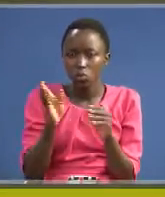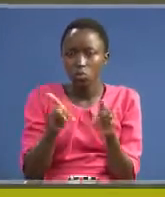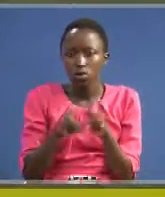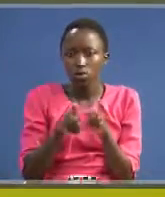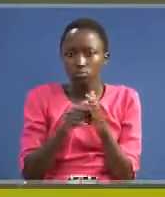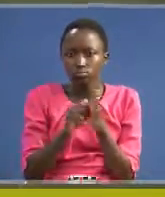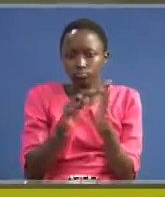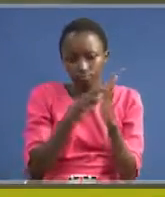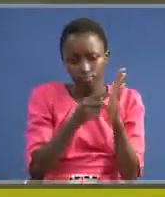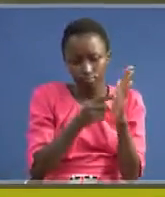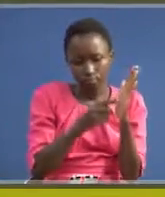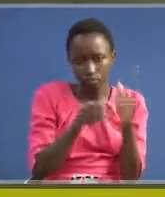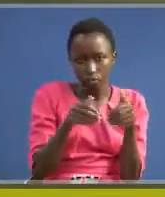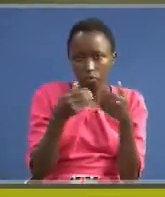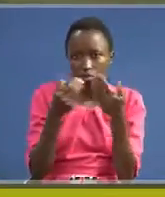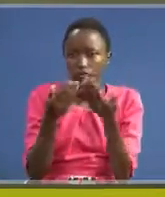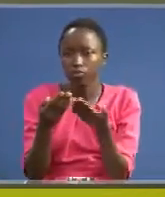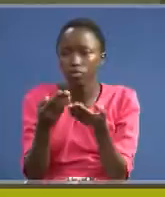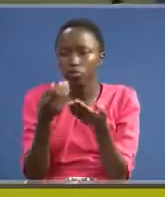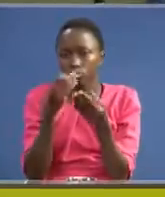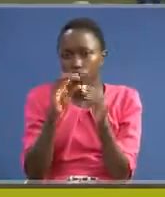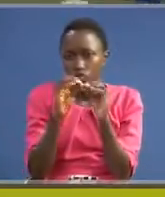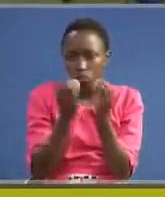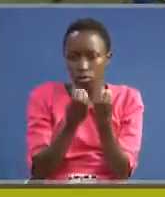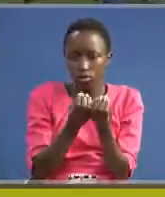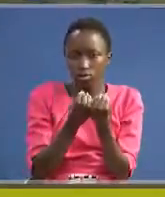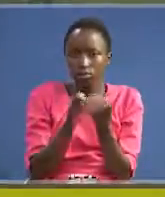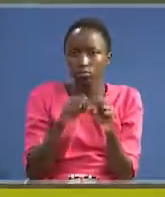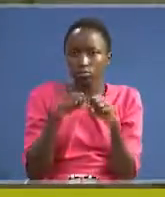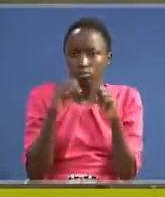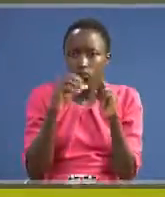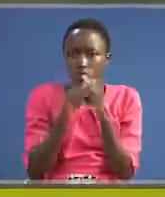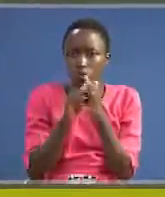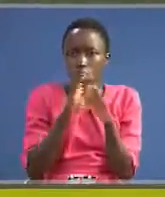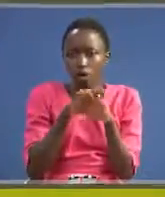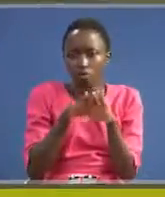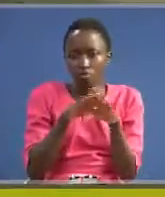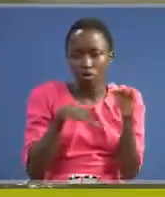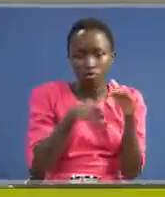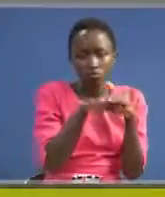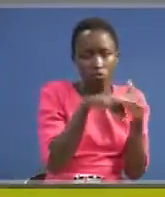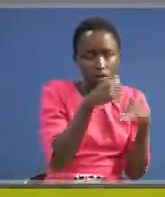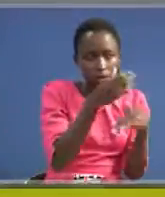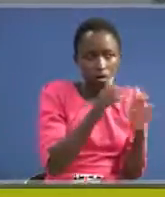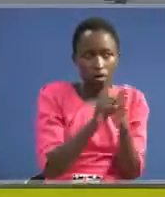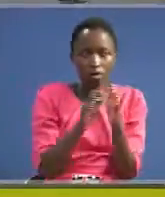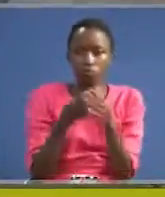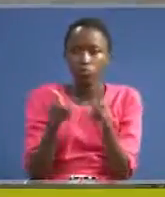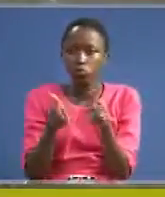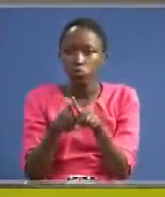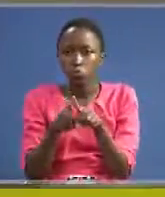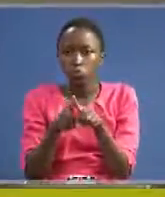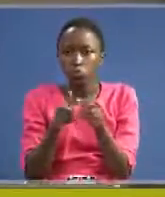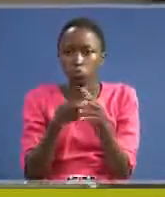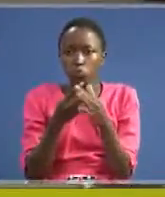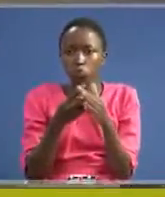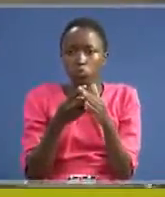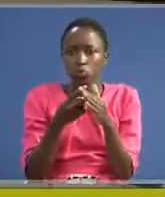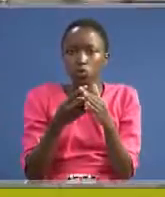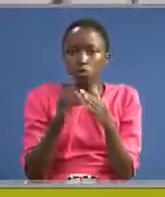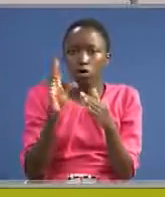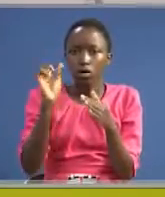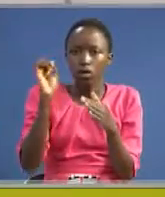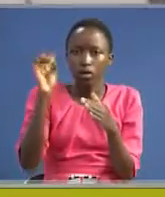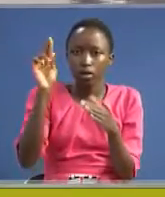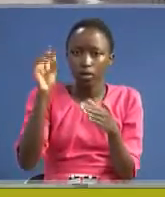na orodha iliyotolewa na shirikisho linalosimamia soka barani Afrika. Baada ya draw kufanywa mjini Cairo, Misri,